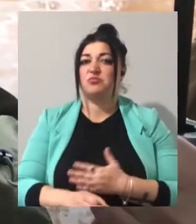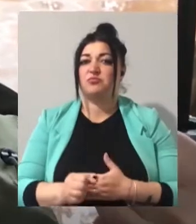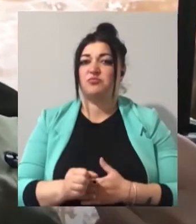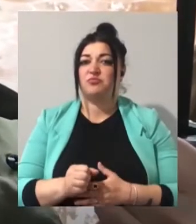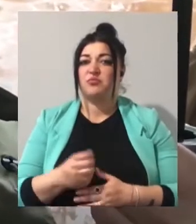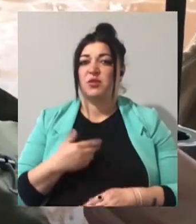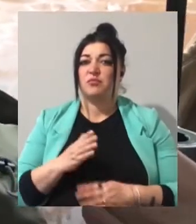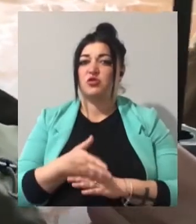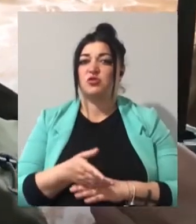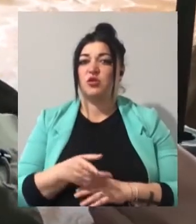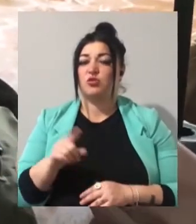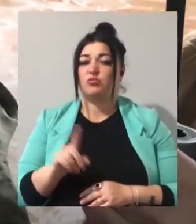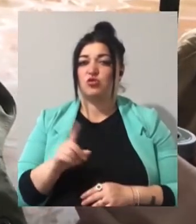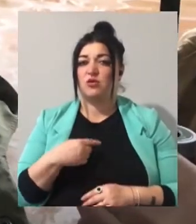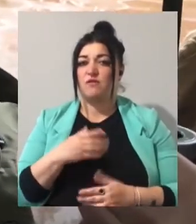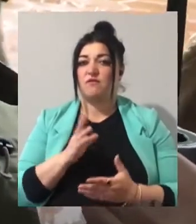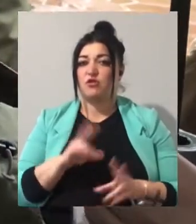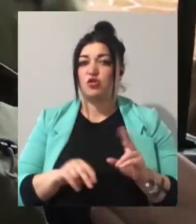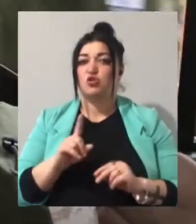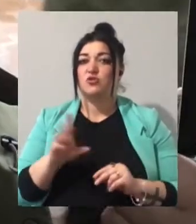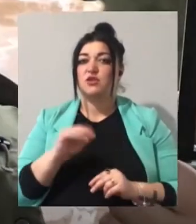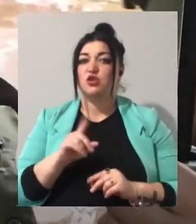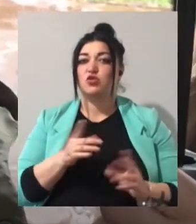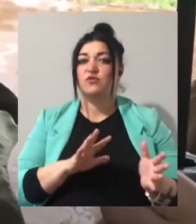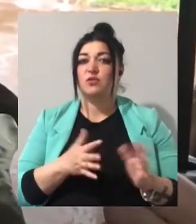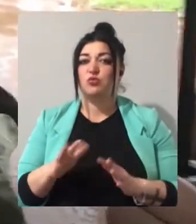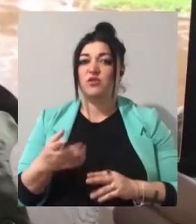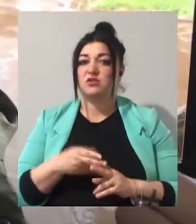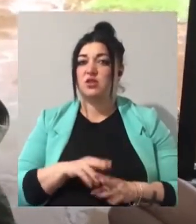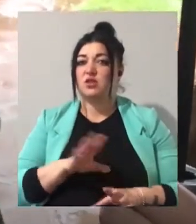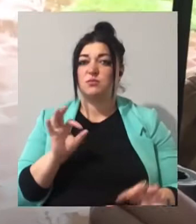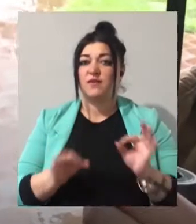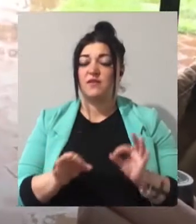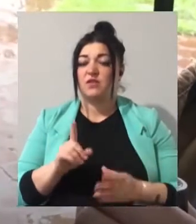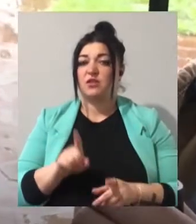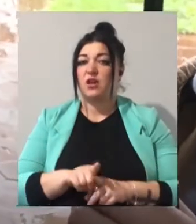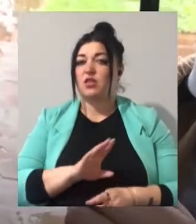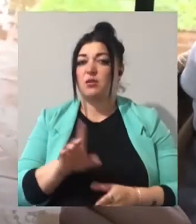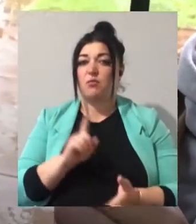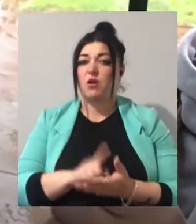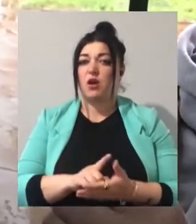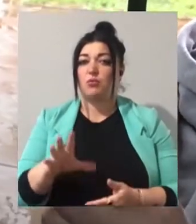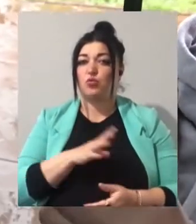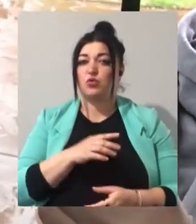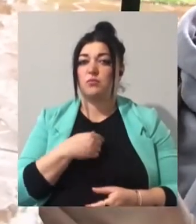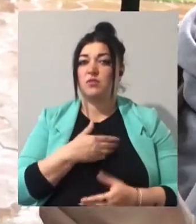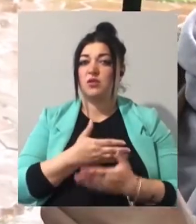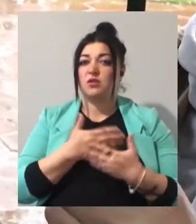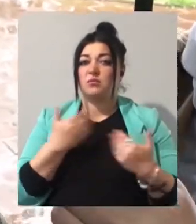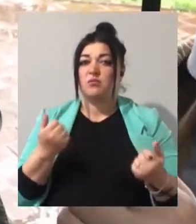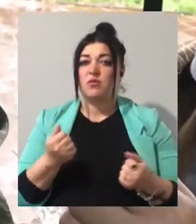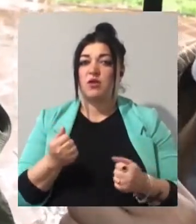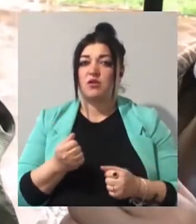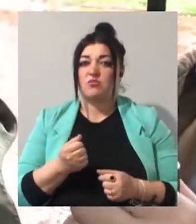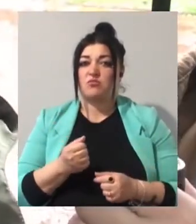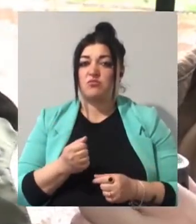я вважаю, що те, що відбувається, це абсолютно несправедливо, так не має бути. І ми не маємо мовчки це ковтати, ми маємо